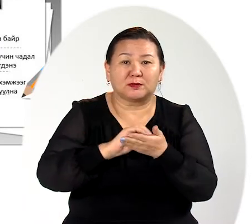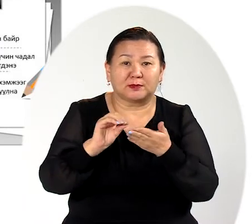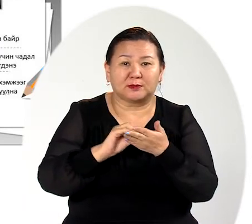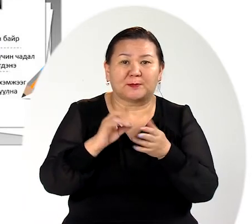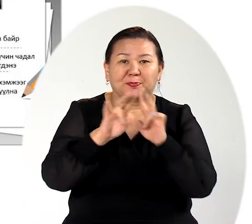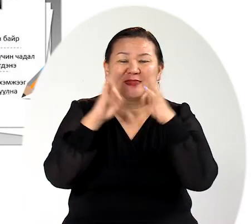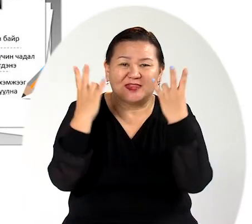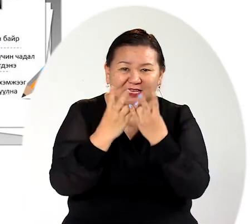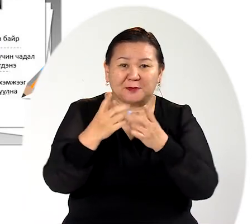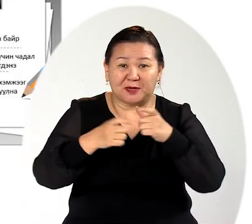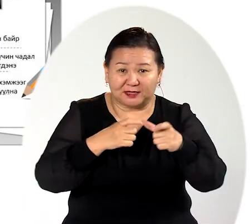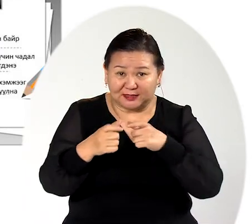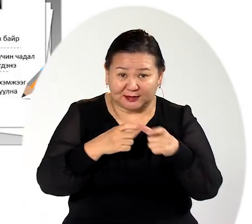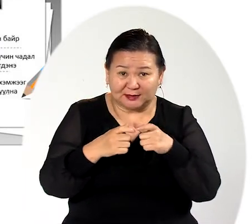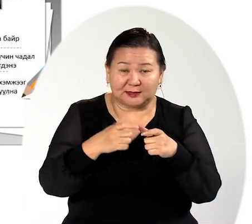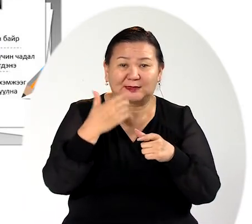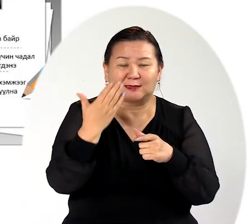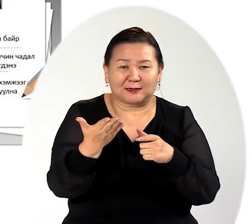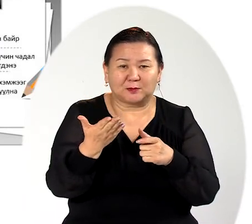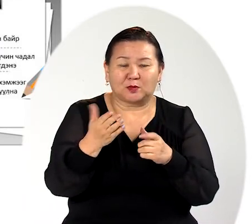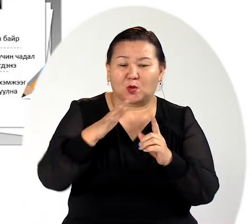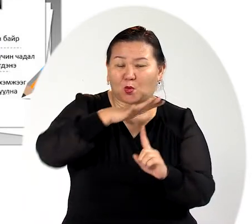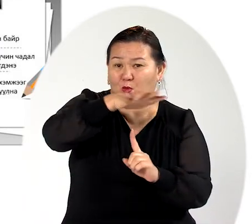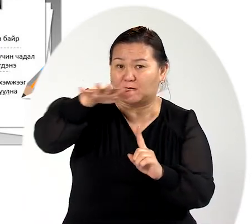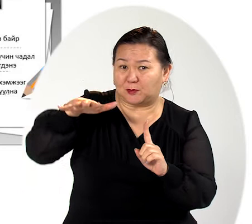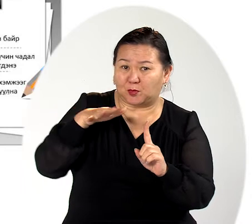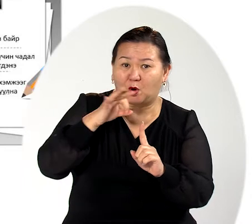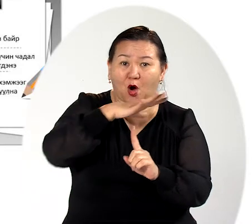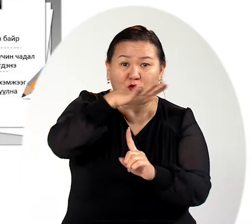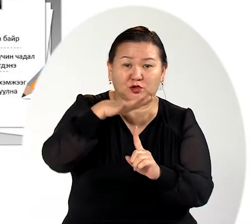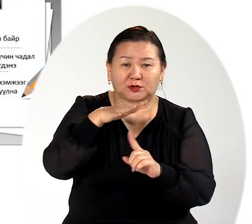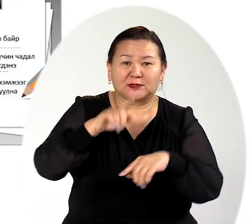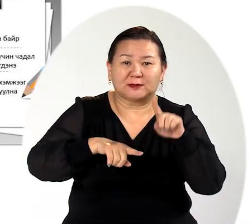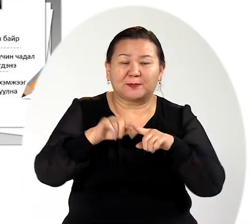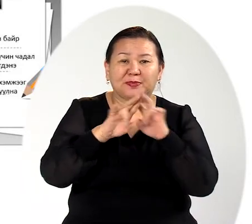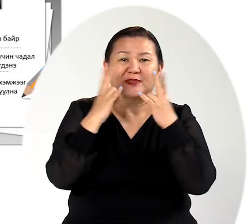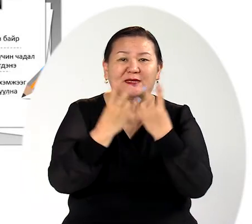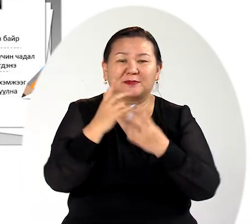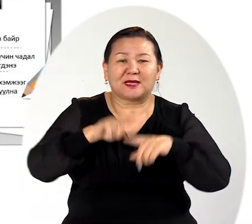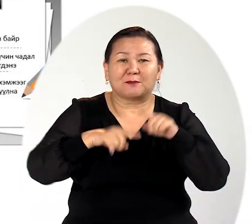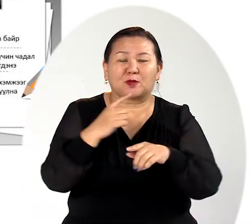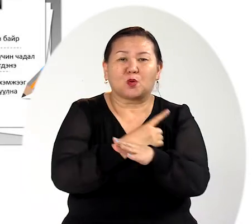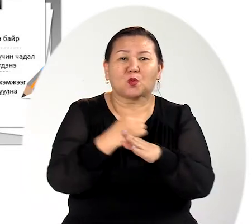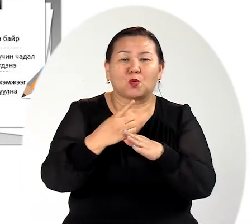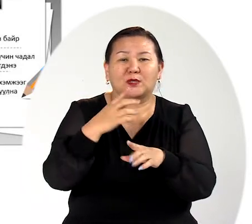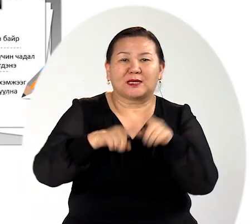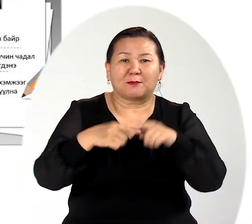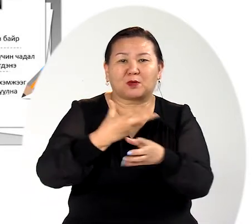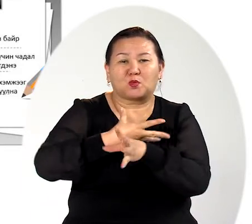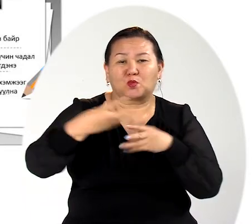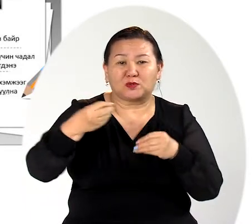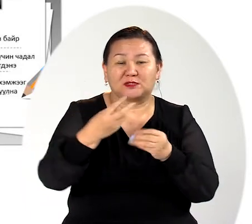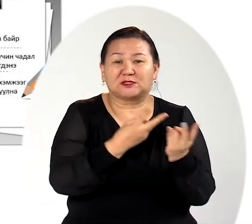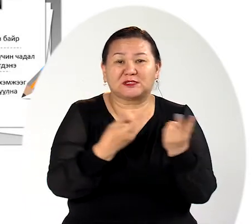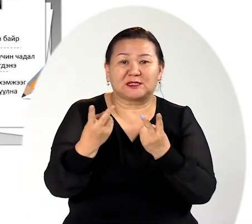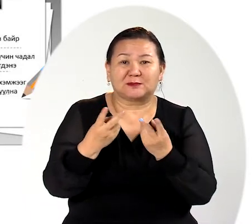юм бэ? Нийгэм эдийн засагт танд болон бүрэлэн буу орчинд чинь ямар эерэг үр дүн нөлөөллийг ямар өөрчлөлтийг бий болгох гэдэг юм бэ